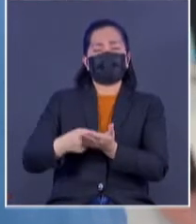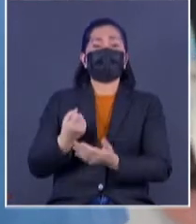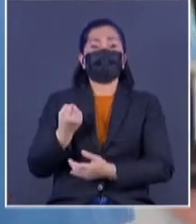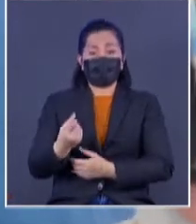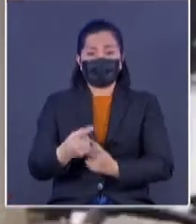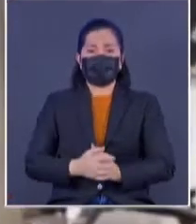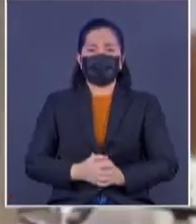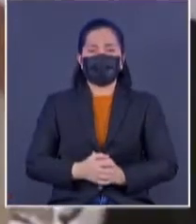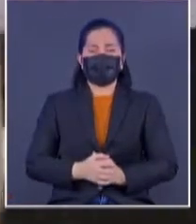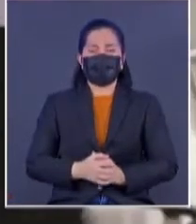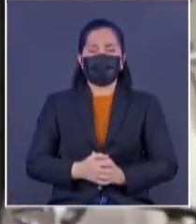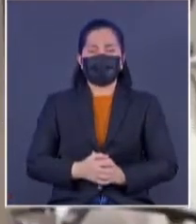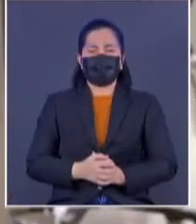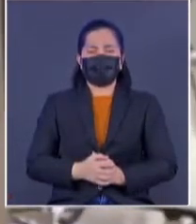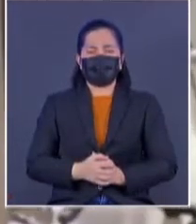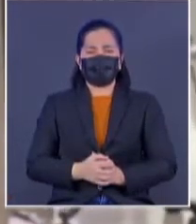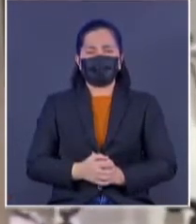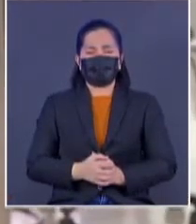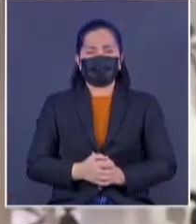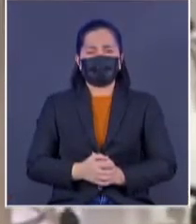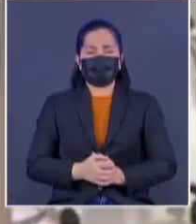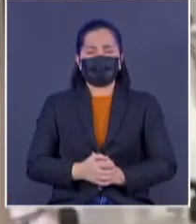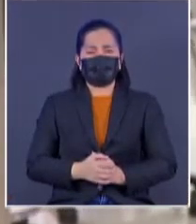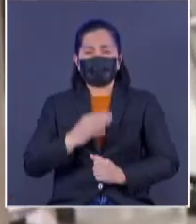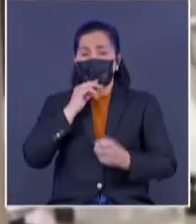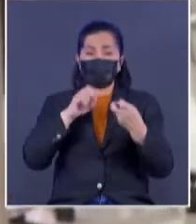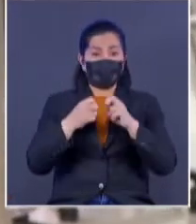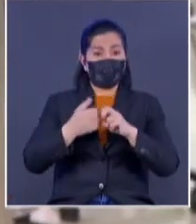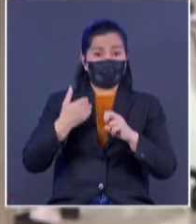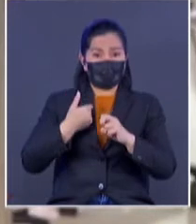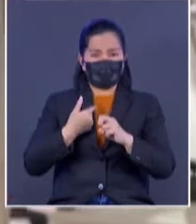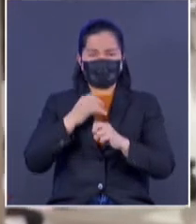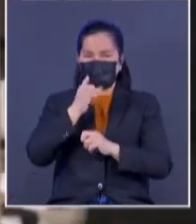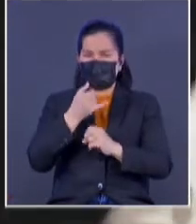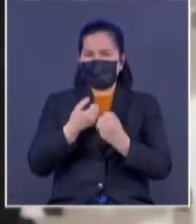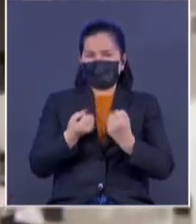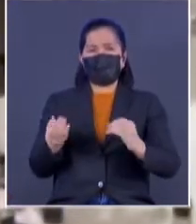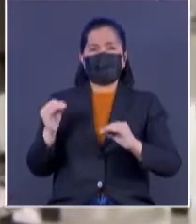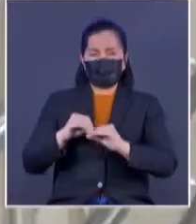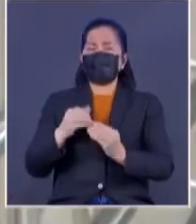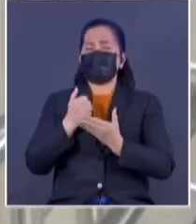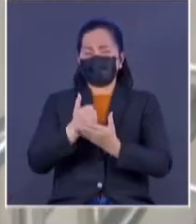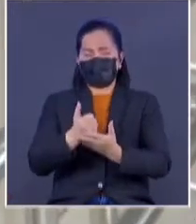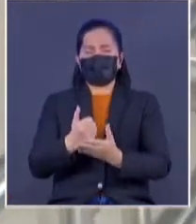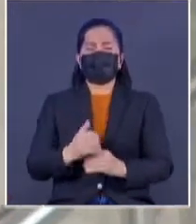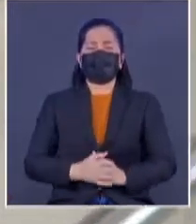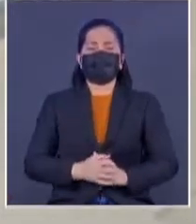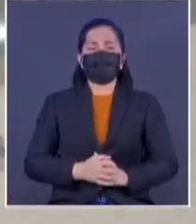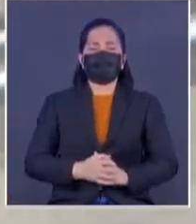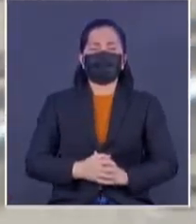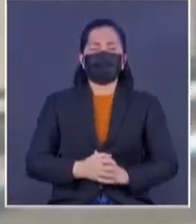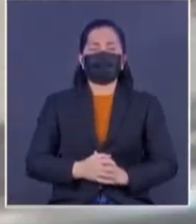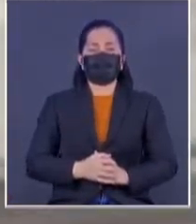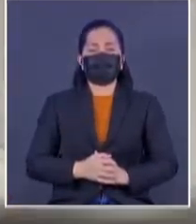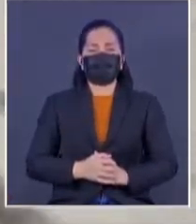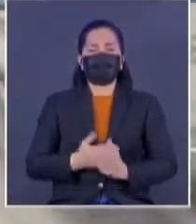ระด้วยซึ่งหากสถานการณ์ยืดเยื้อทางทอทอเขาอาจจะพิจารณาให้ความช่วยเหลือเพิ่มเติมอื่นๆต่อไปดังนั้น